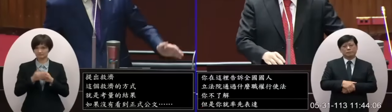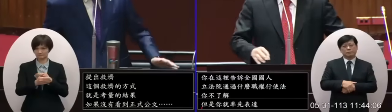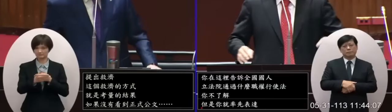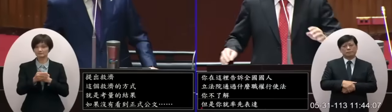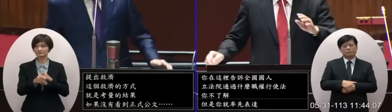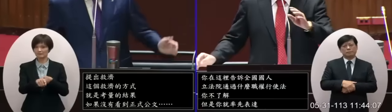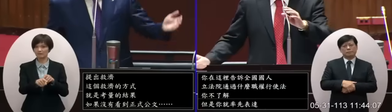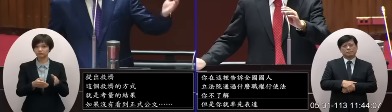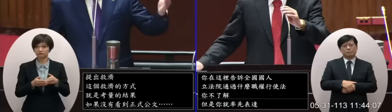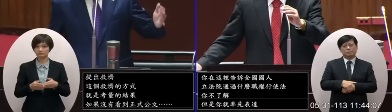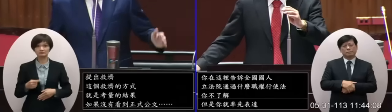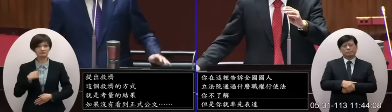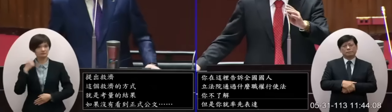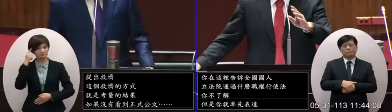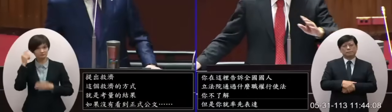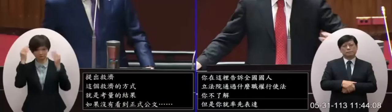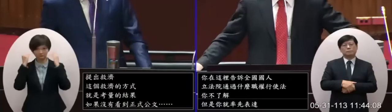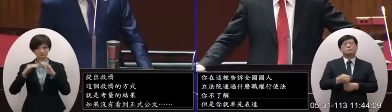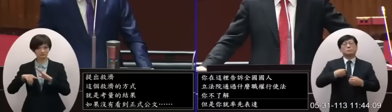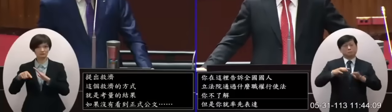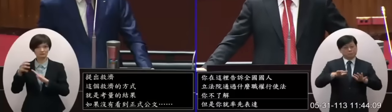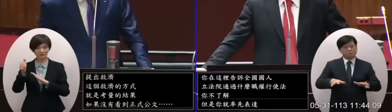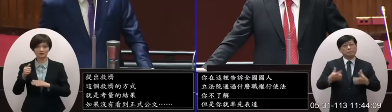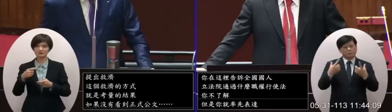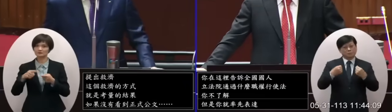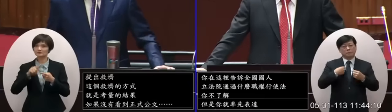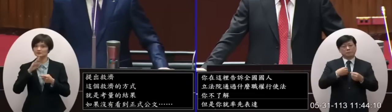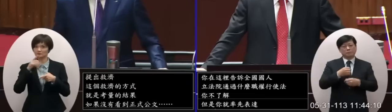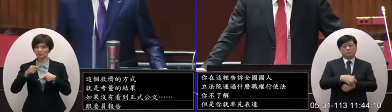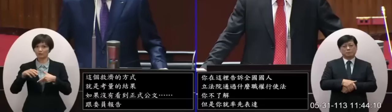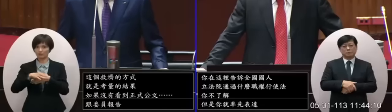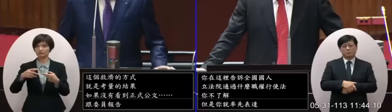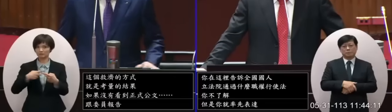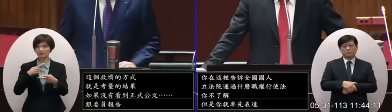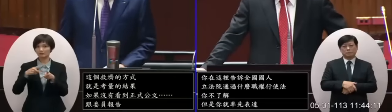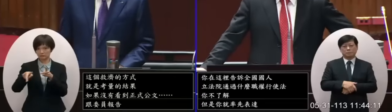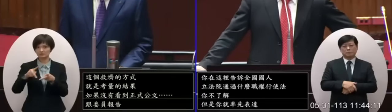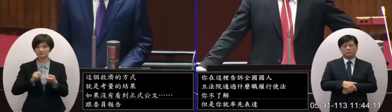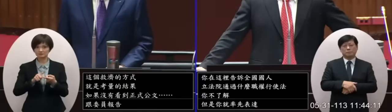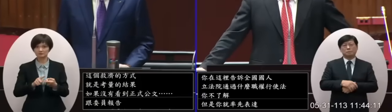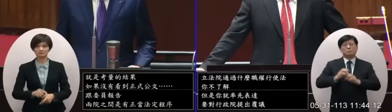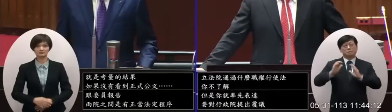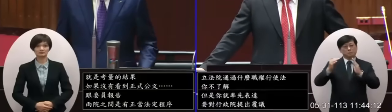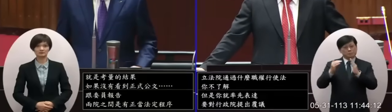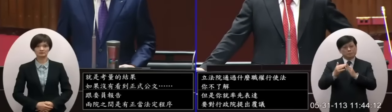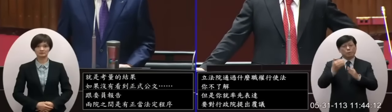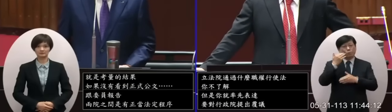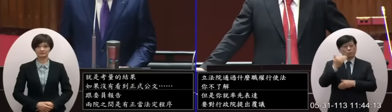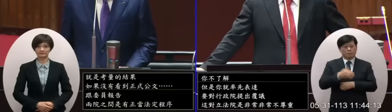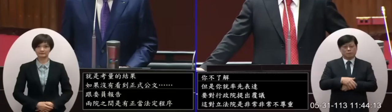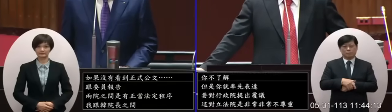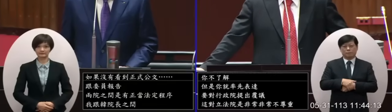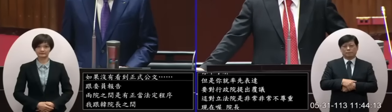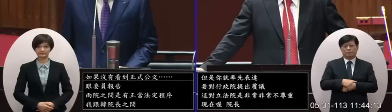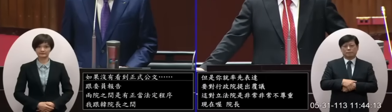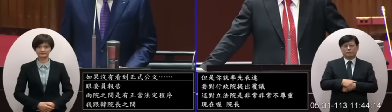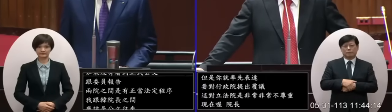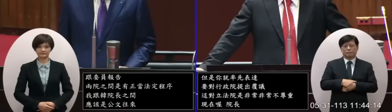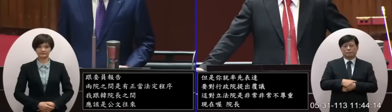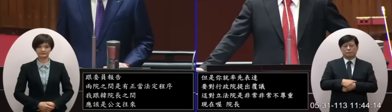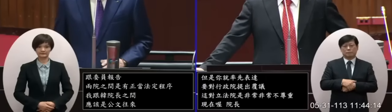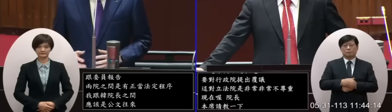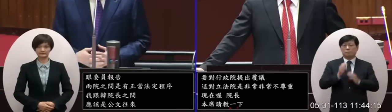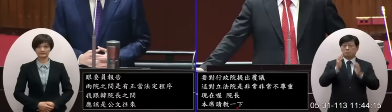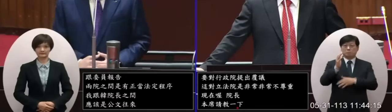台院长之间应该是公文往来，而不是飞鸽传书啊。 国家如果